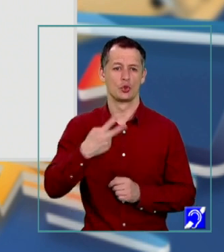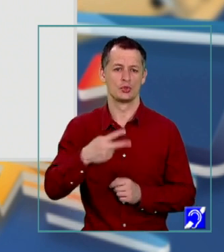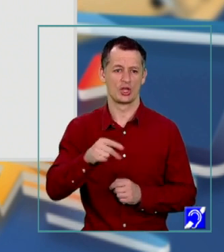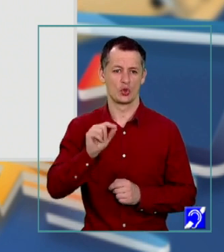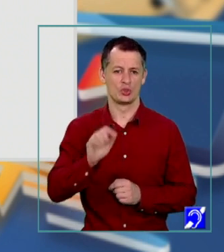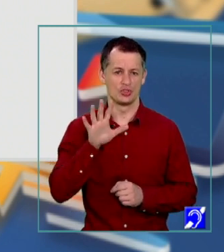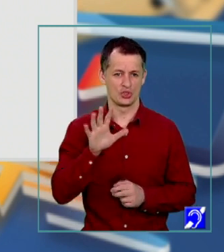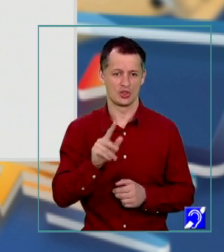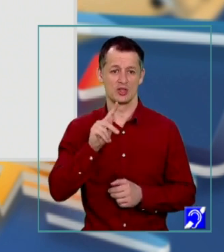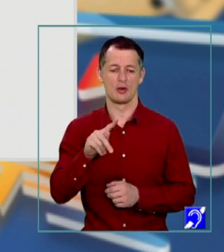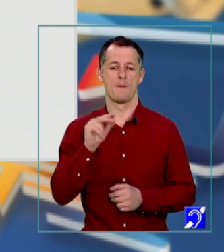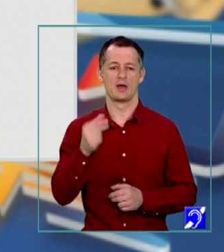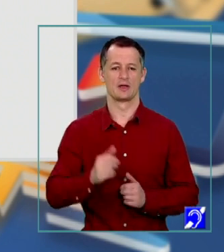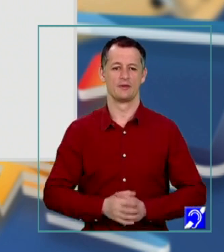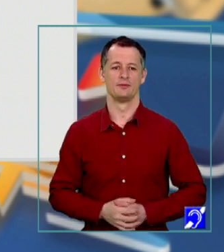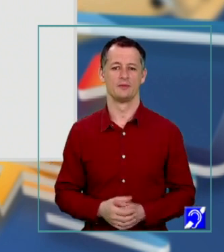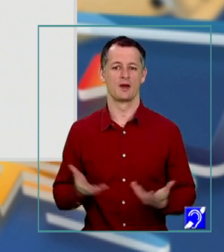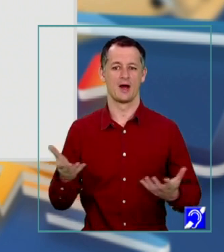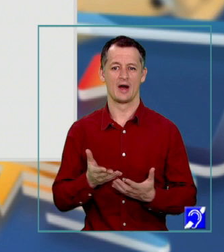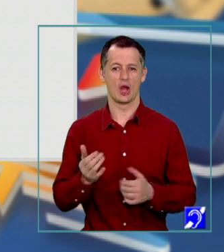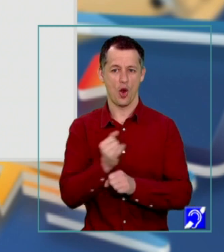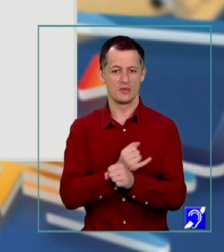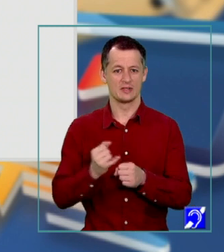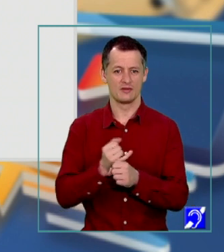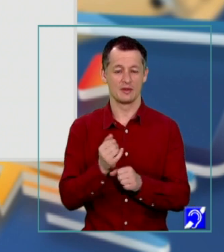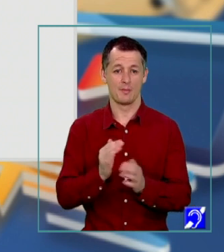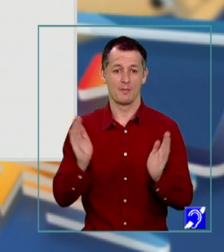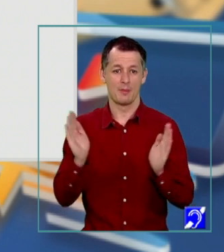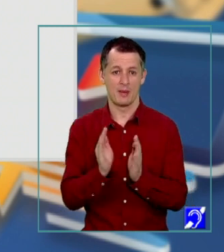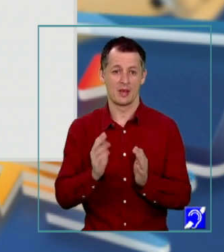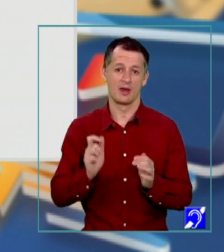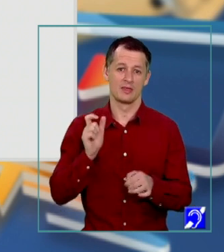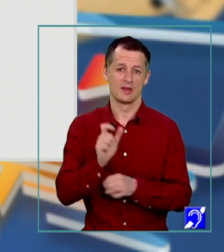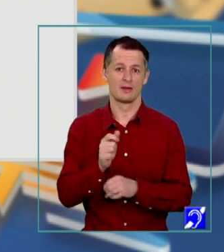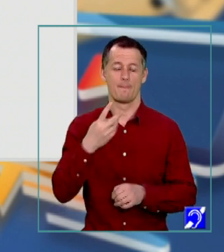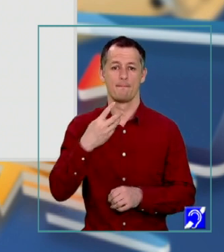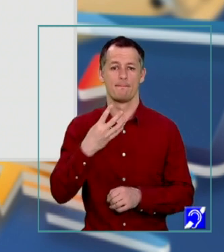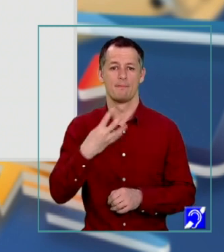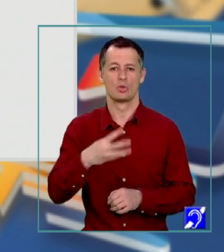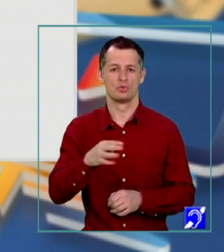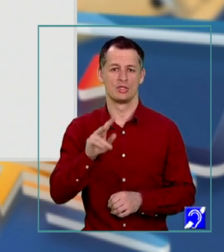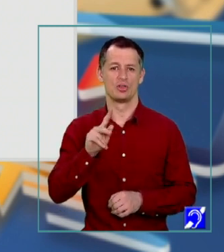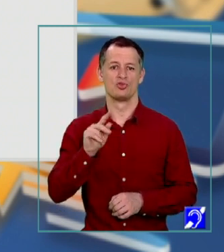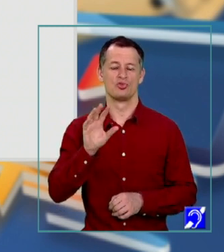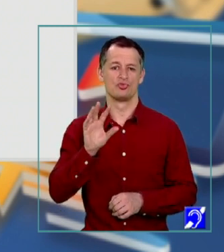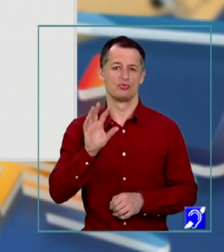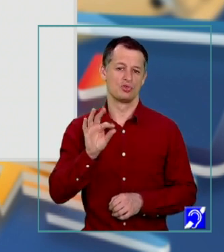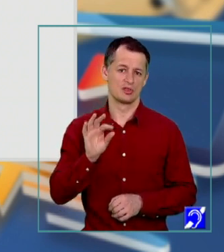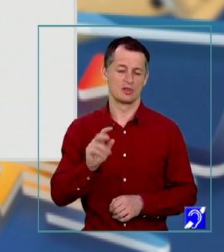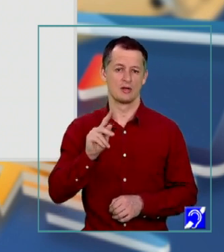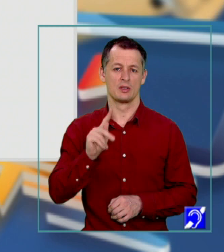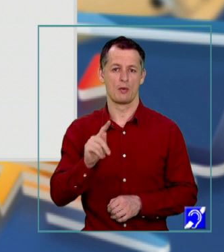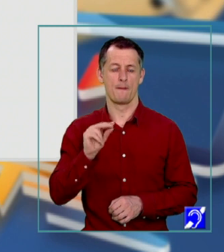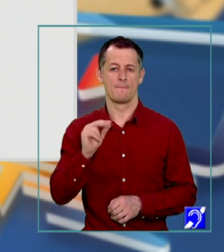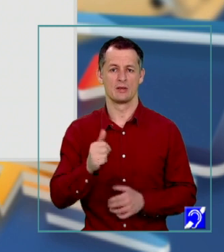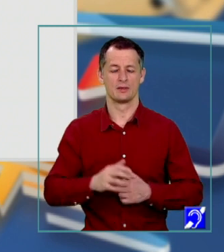225 kPa, care, observați, este mai mică decât 450 kPa, deci suntem în siguranță,